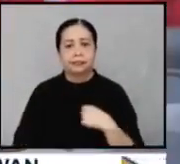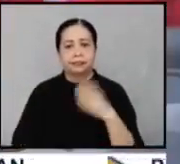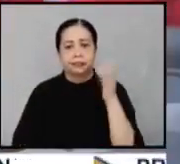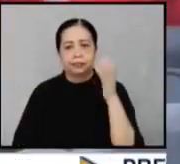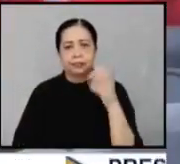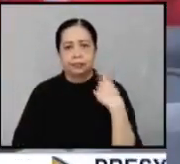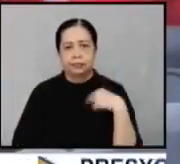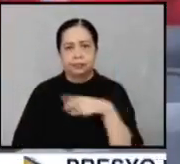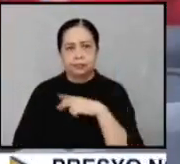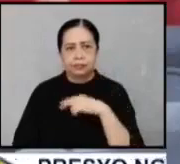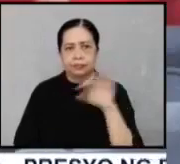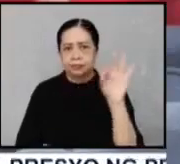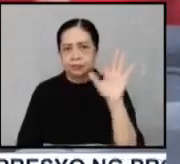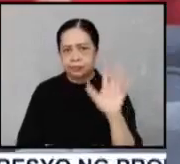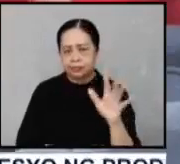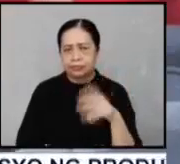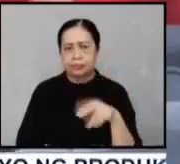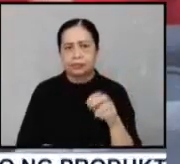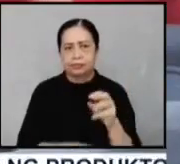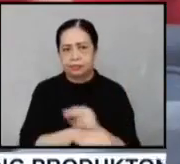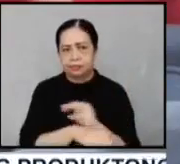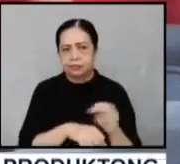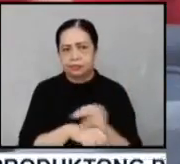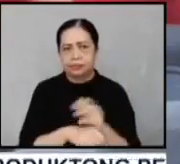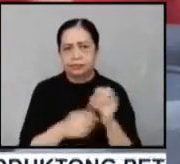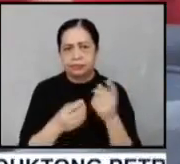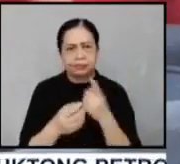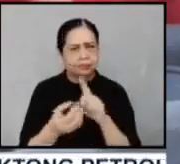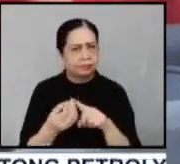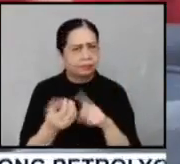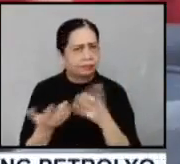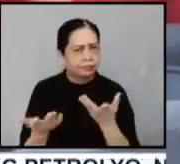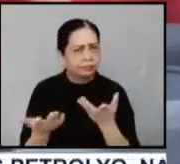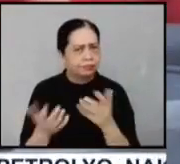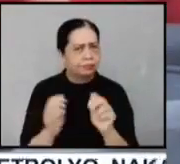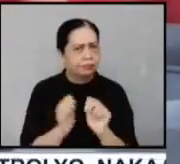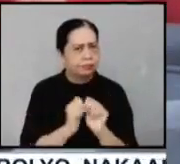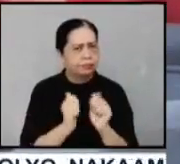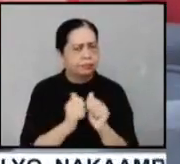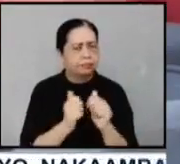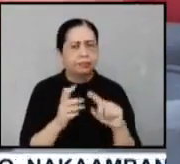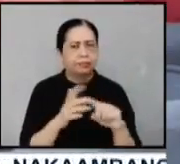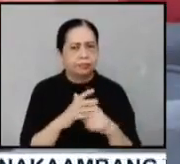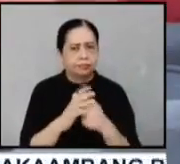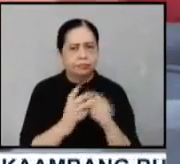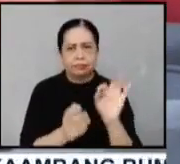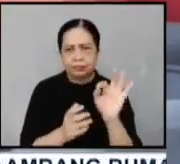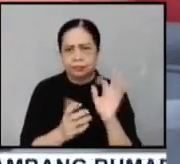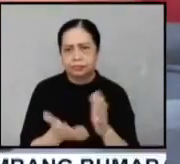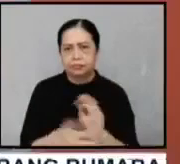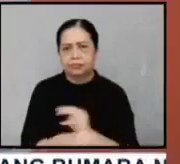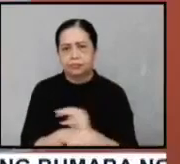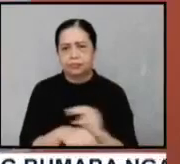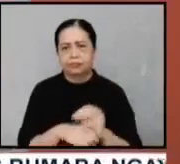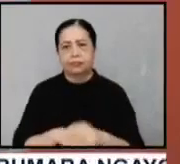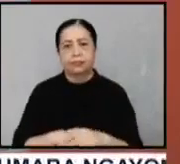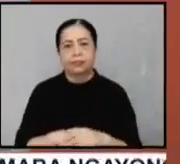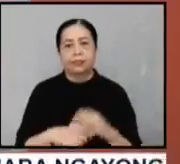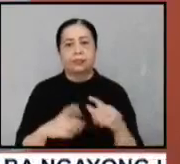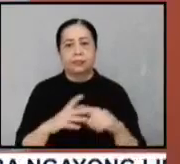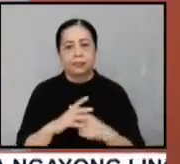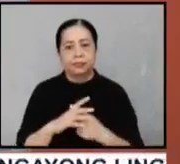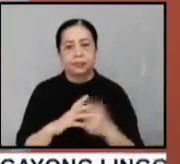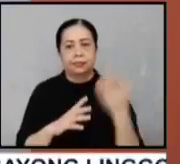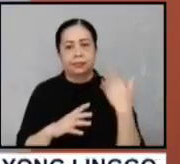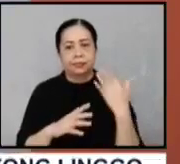mission po ang We Care na ginagawa. Yeah. Can you tell us more about this? Paano po ba nagsimula ito? We started before, puro